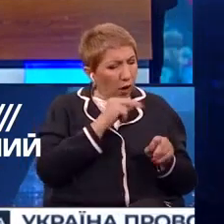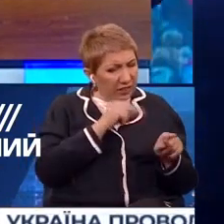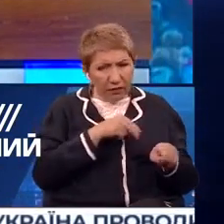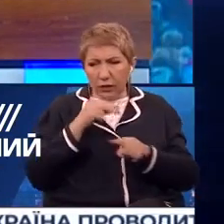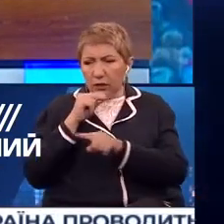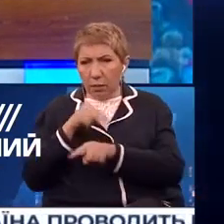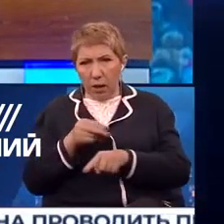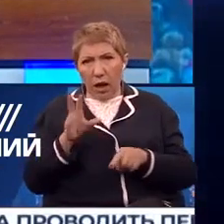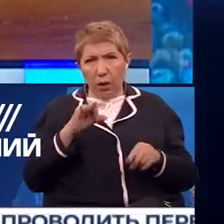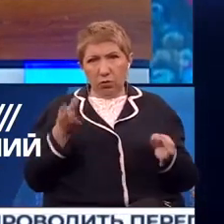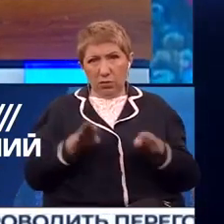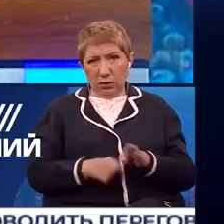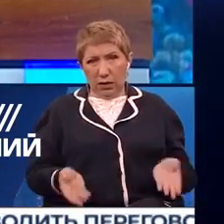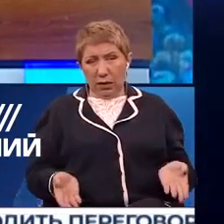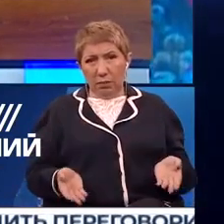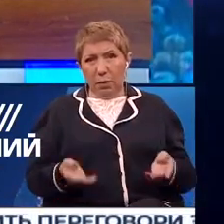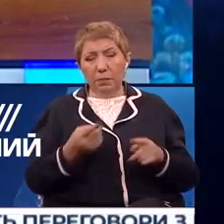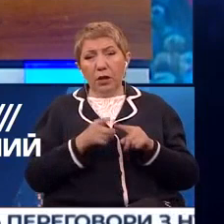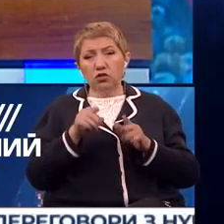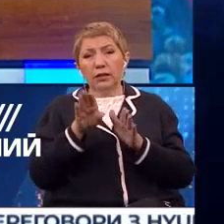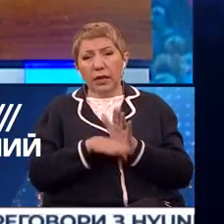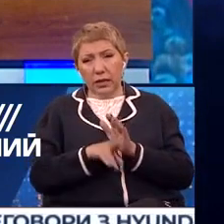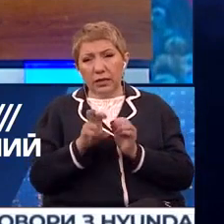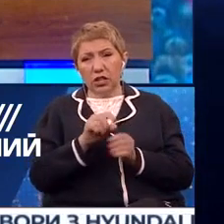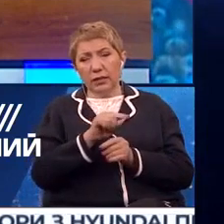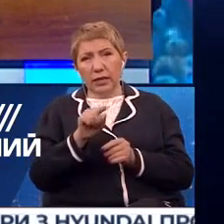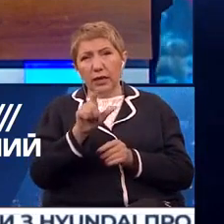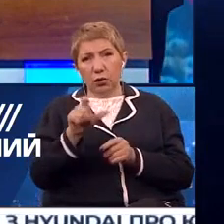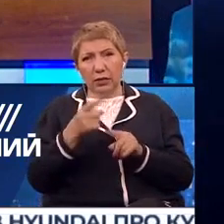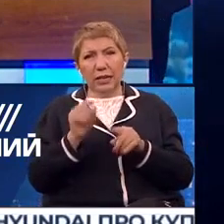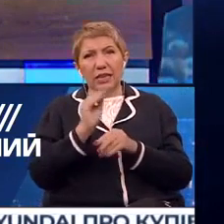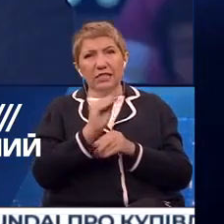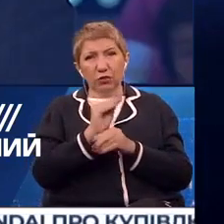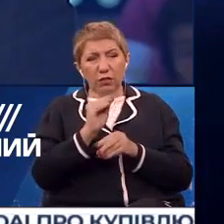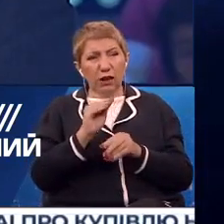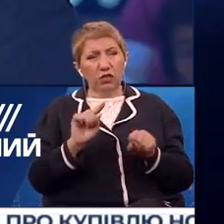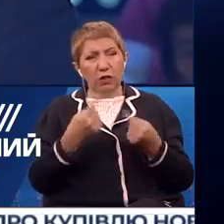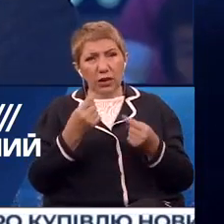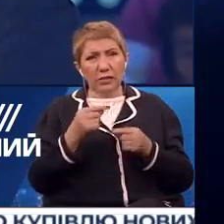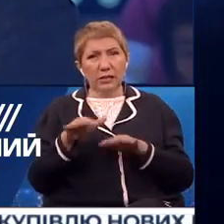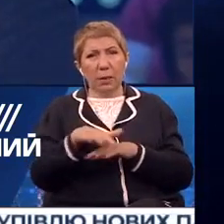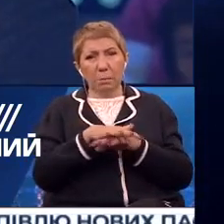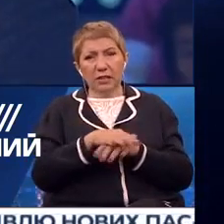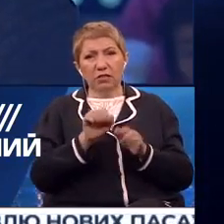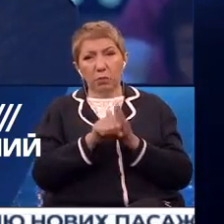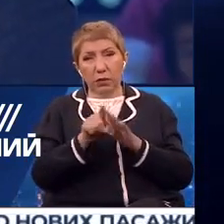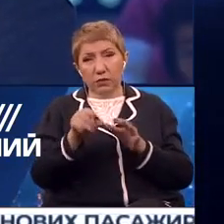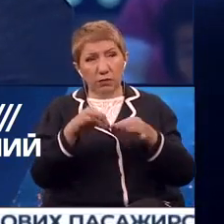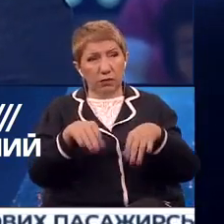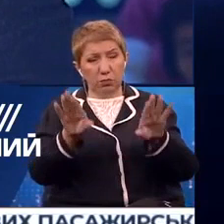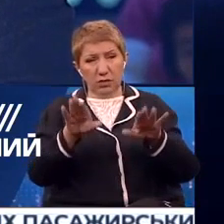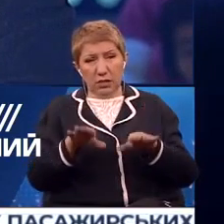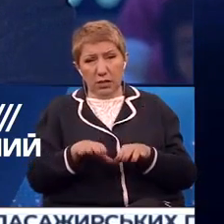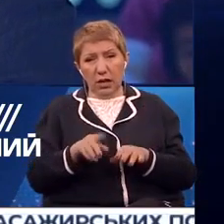і там шукати винних, а потім це все закриємо. І що найгірше, тих людей, яких звинувачували в організації масових вбивств, їх просто відпустили. Недавно